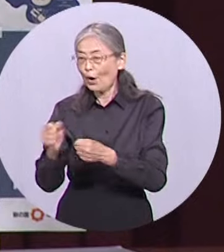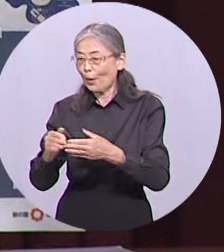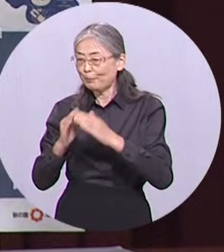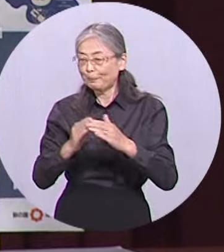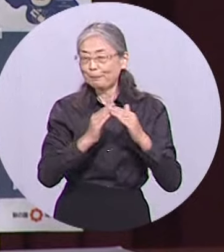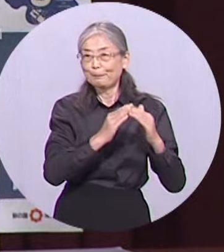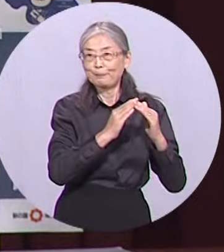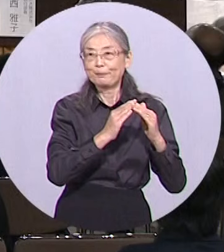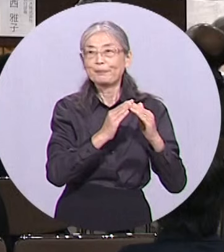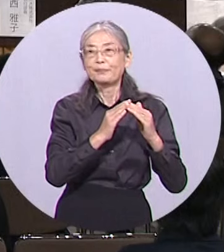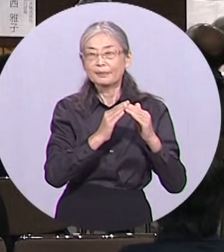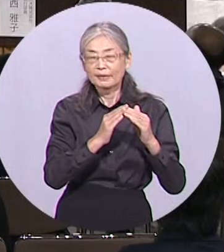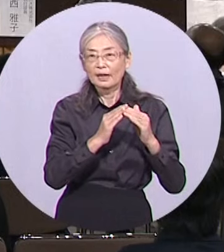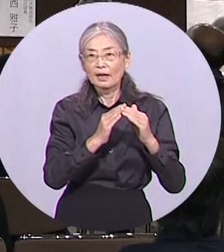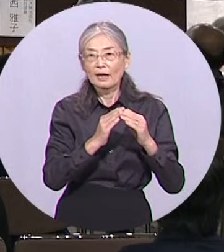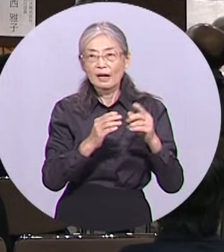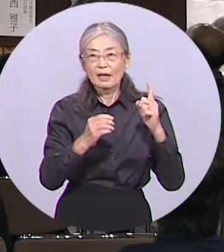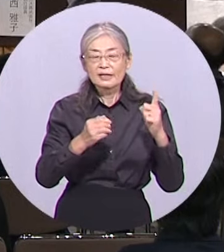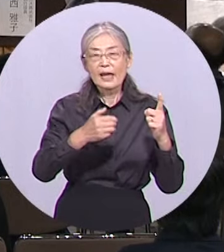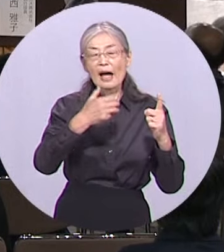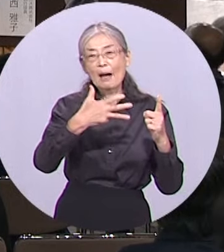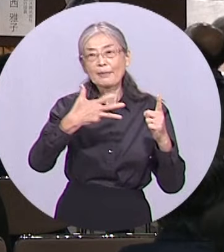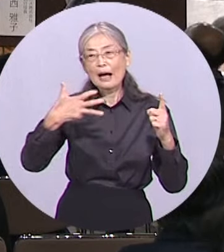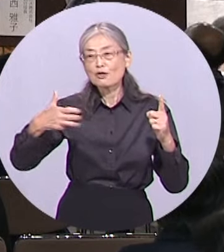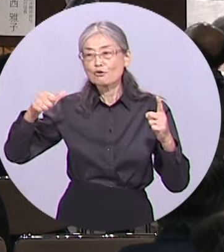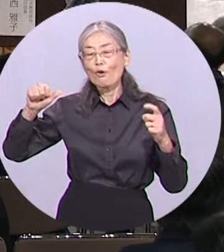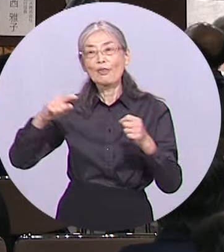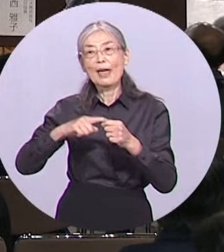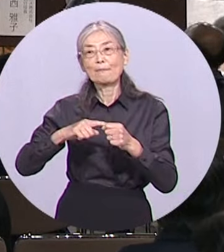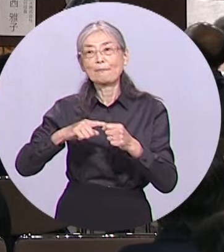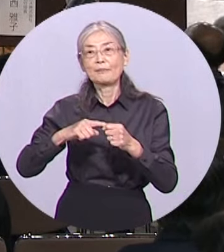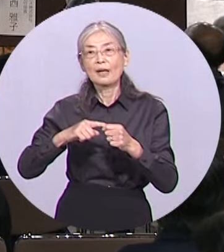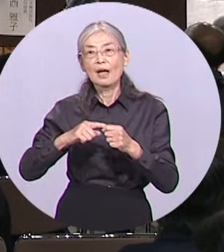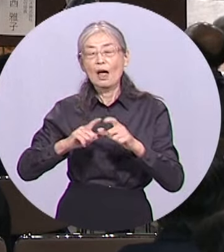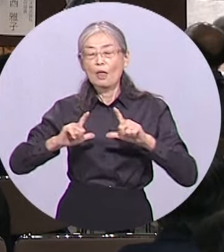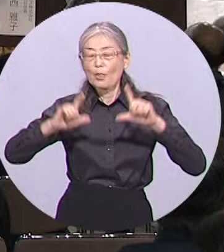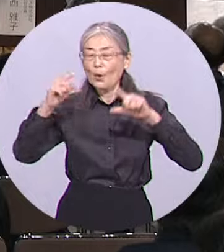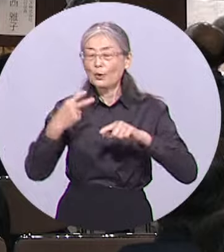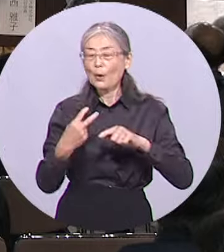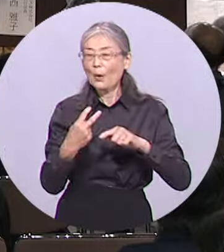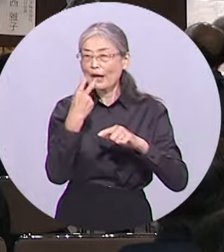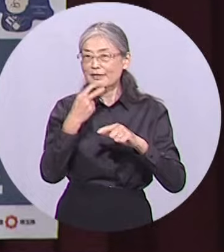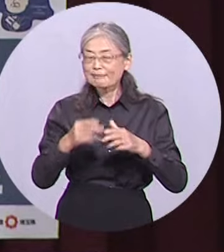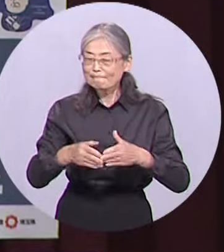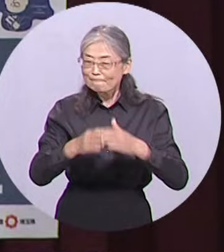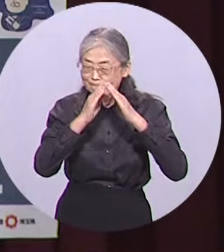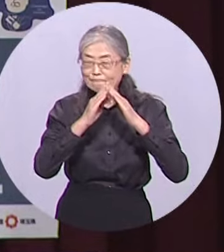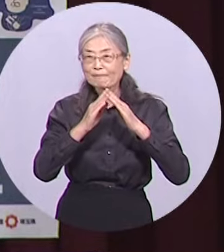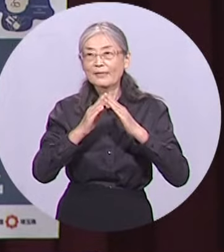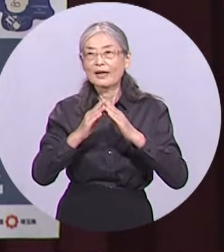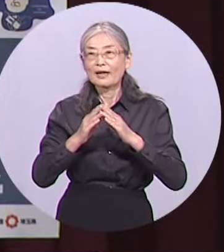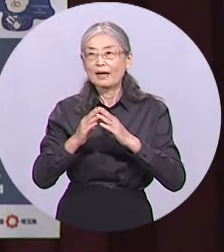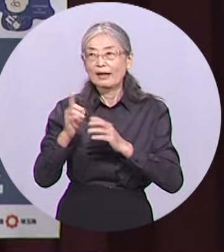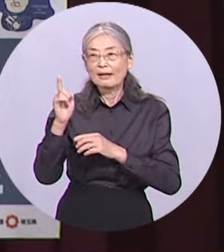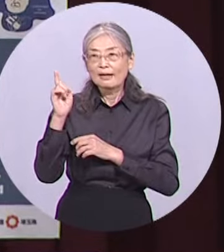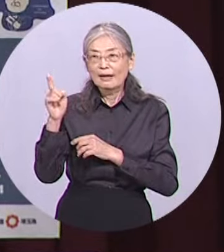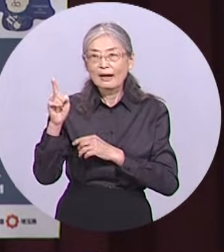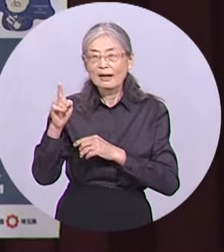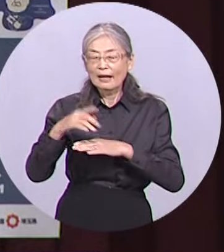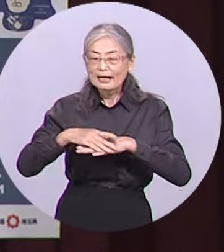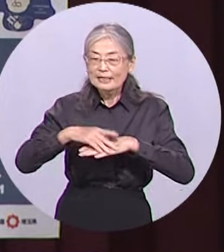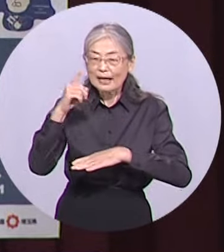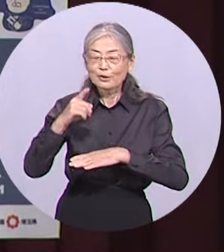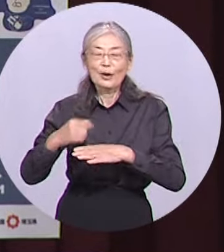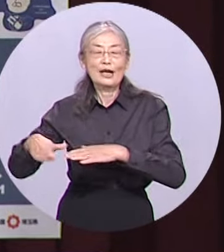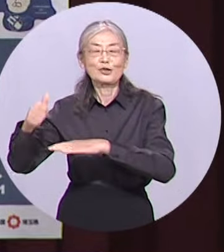関わられましたが、1885年には東京ガス創立となります。渋沢翁が初代の